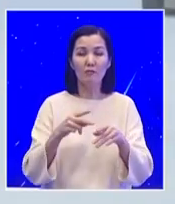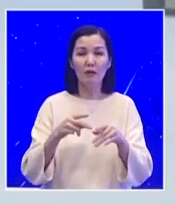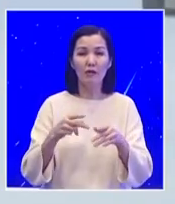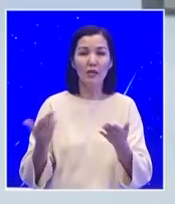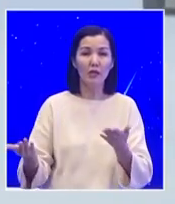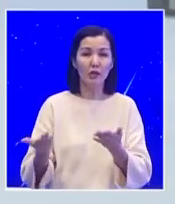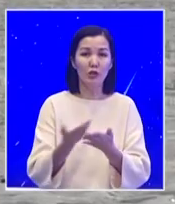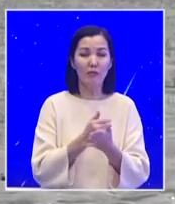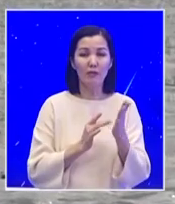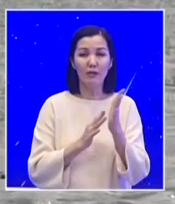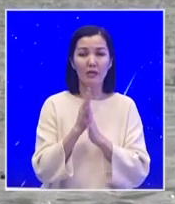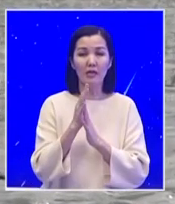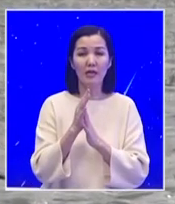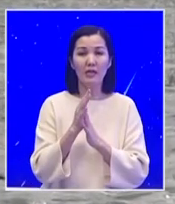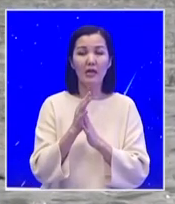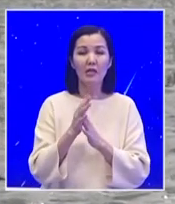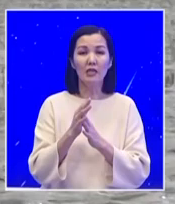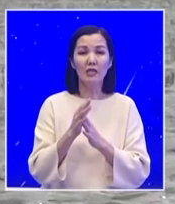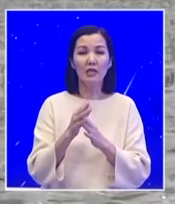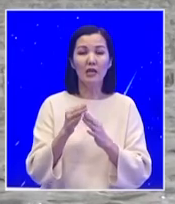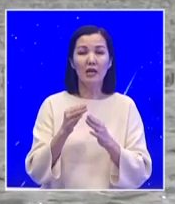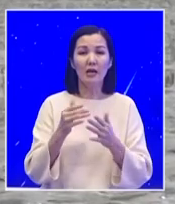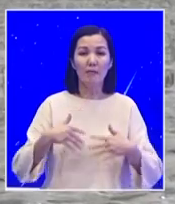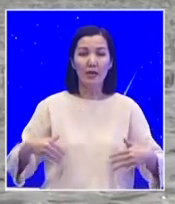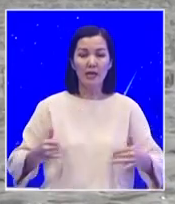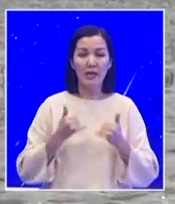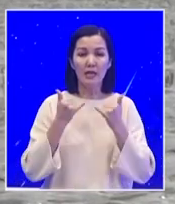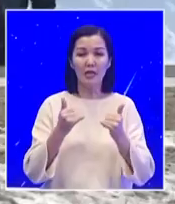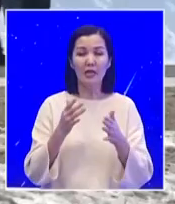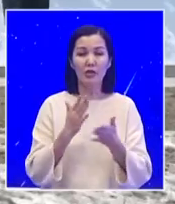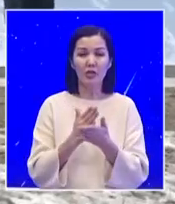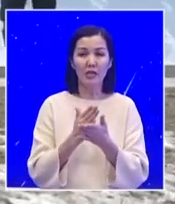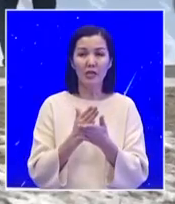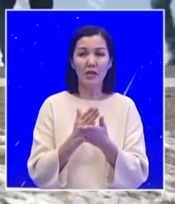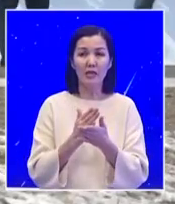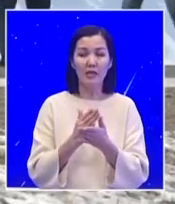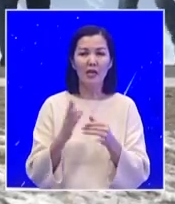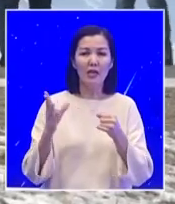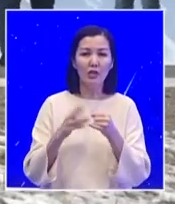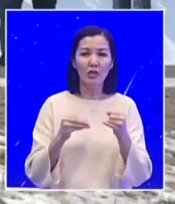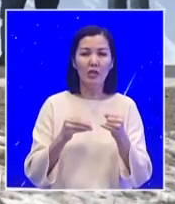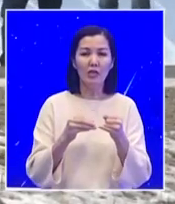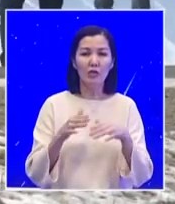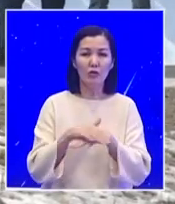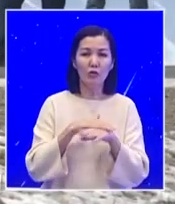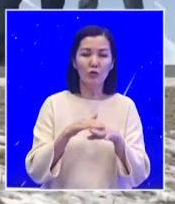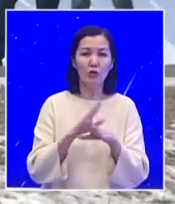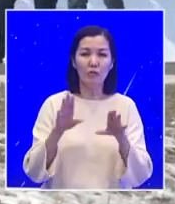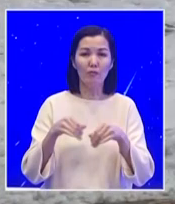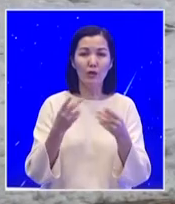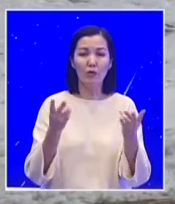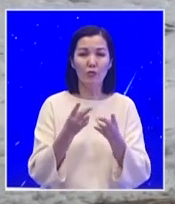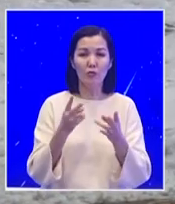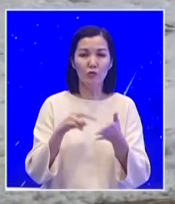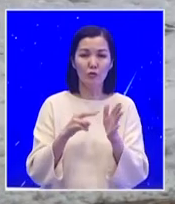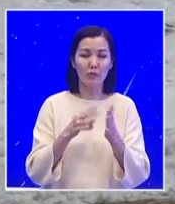болса, 206 мыңы жайылым жері. Биыл 8600 гектарды құрайтын жайылымдық егістік алқабы тұрғындар игілігіне берілу